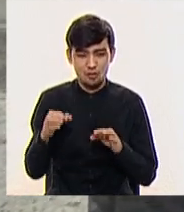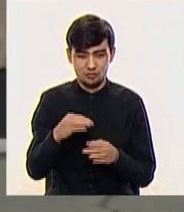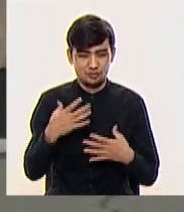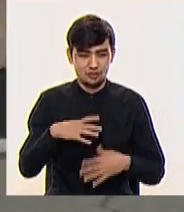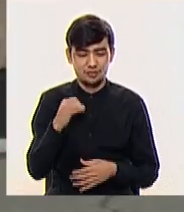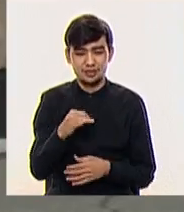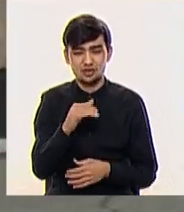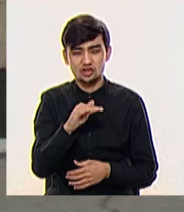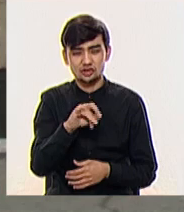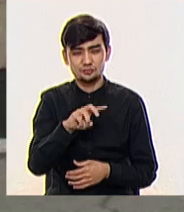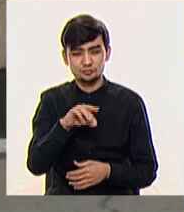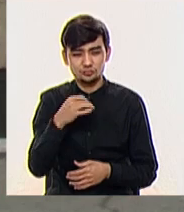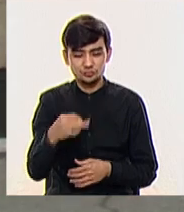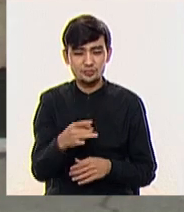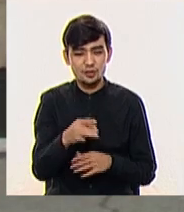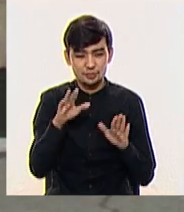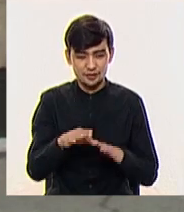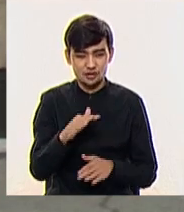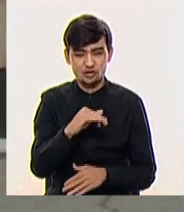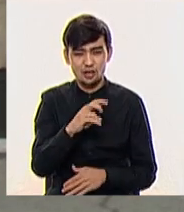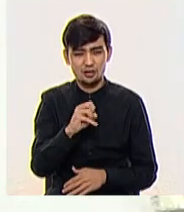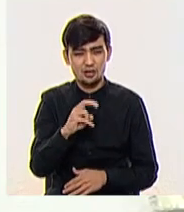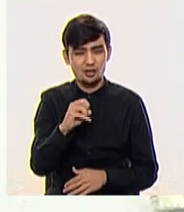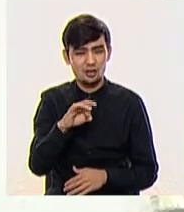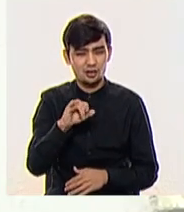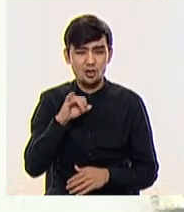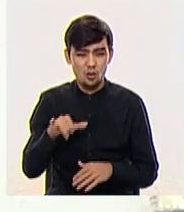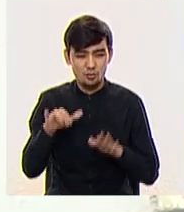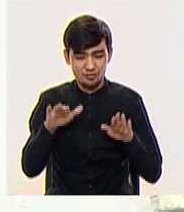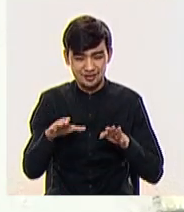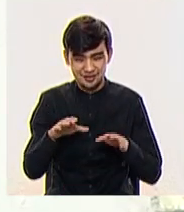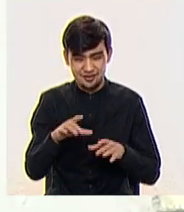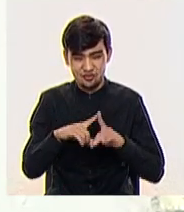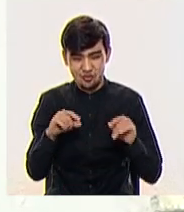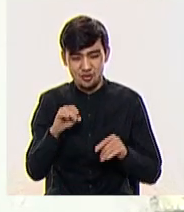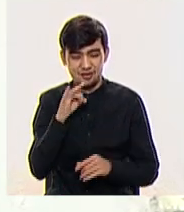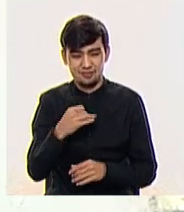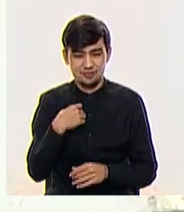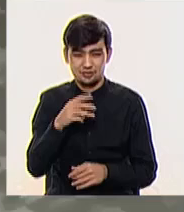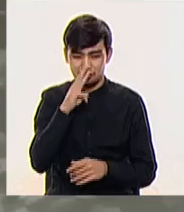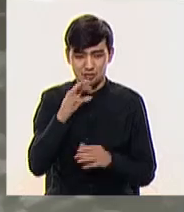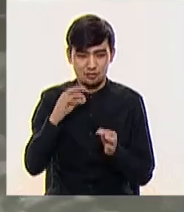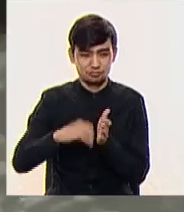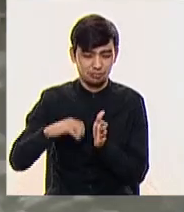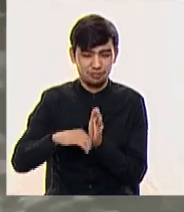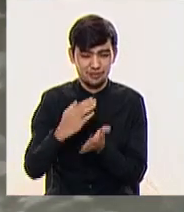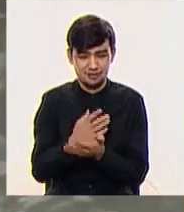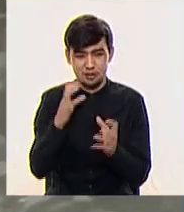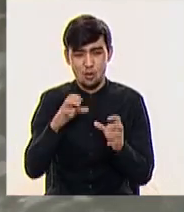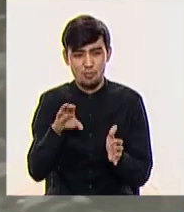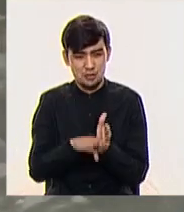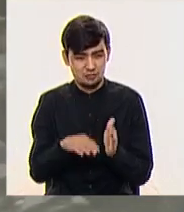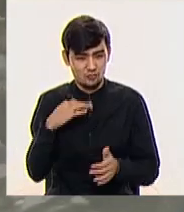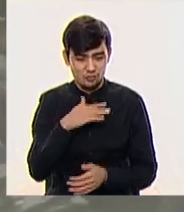Жылой ауданы Жаңа Каратон кентіндегі нөмірі 22-ші мектеп ұжымы. Бірнеше жылдан бері еңбекақымызды еселеп жет, заңсыз төлемдер ұсталды деген